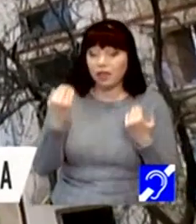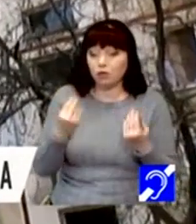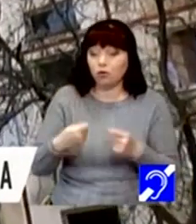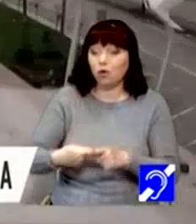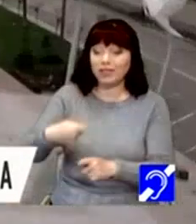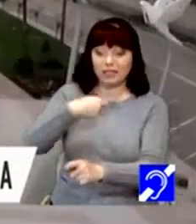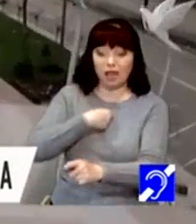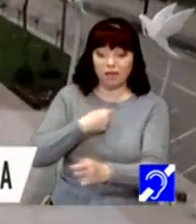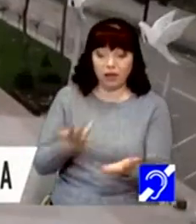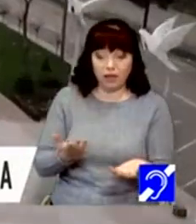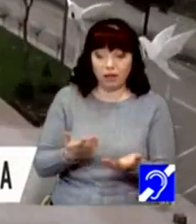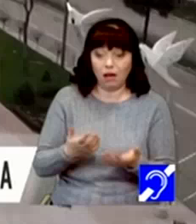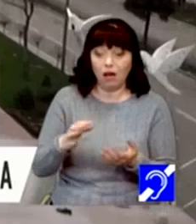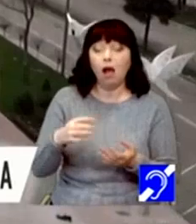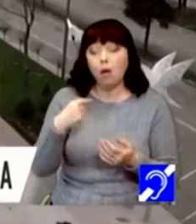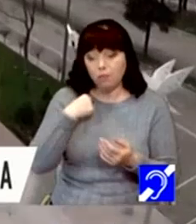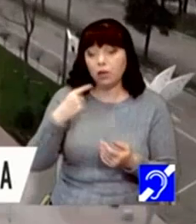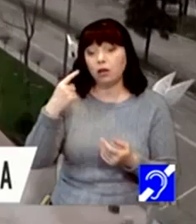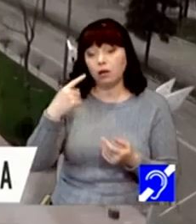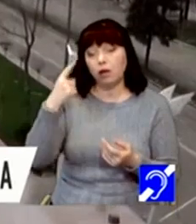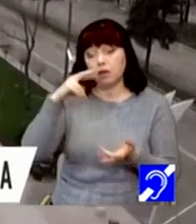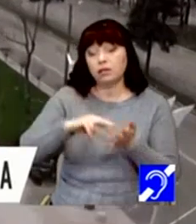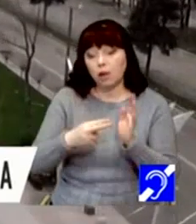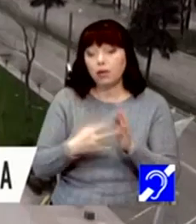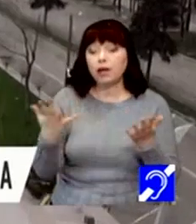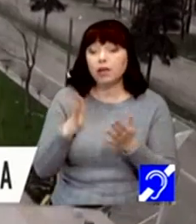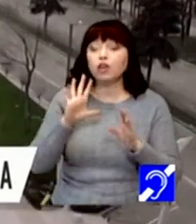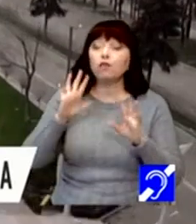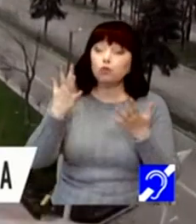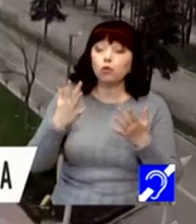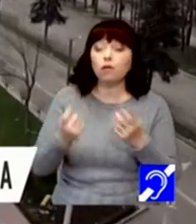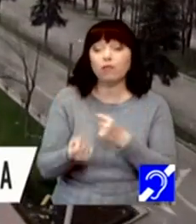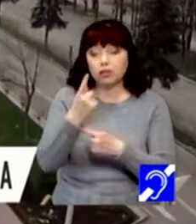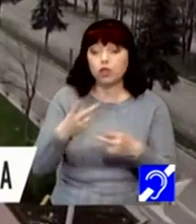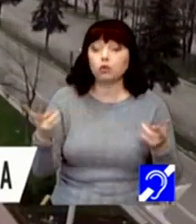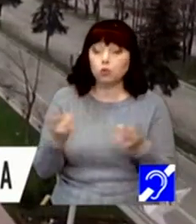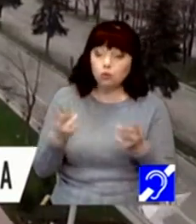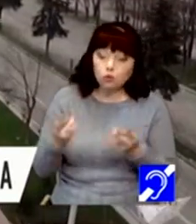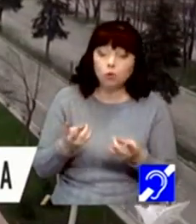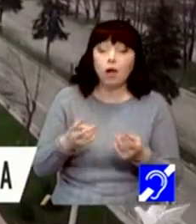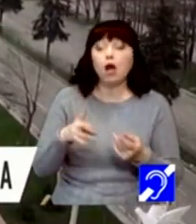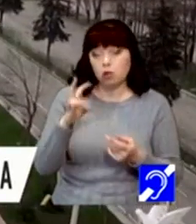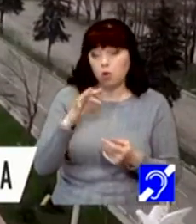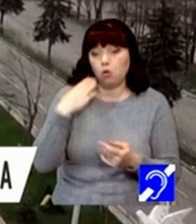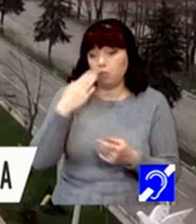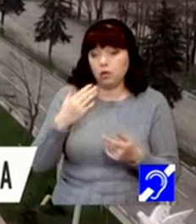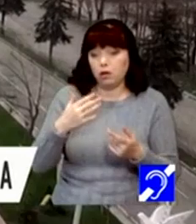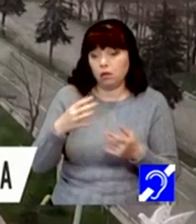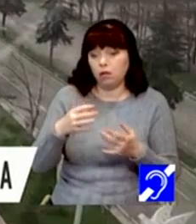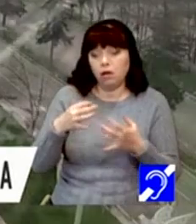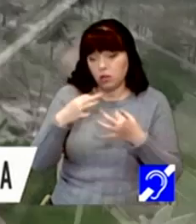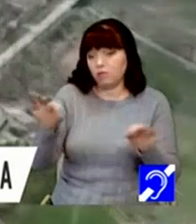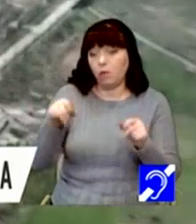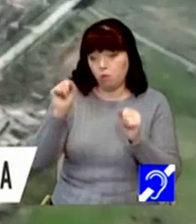cerere expresă discutăm pentru viitor în funcție și de cererile pe care vor fi se va discuta și în România transparent această această